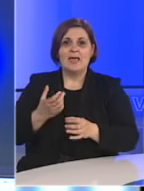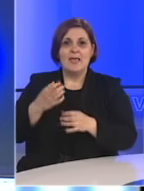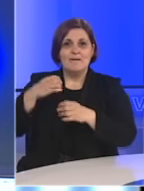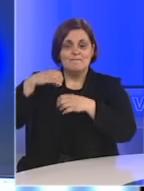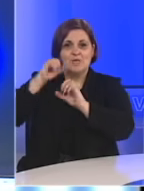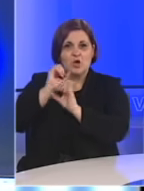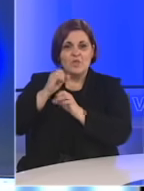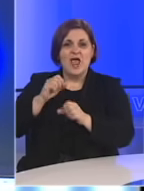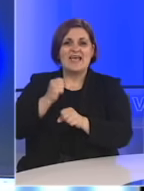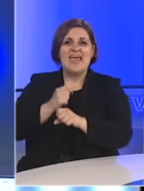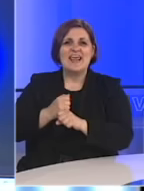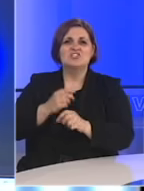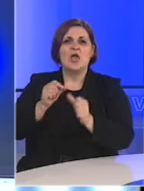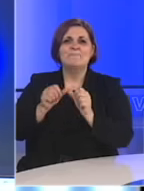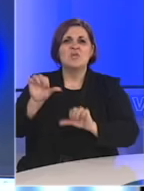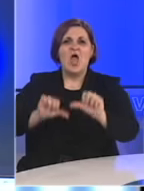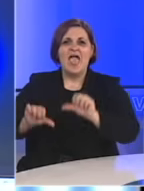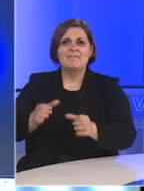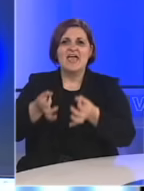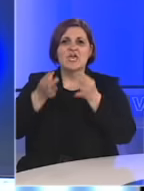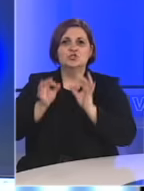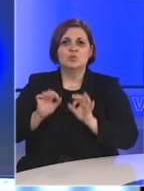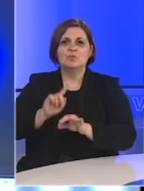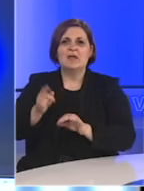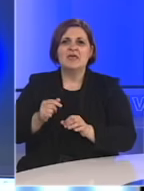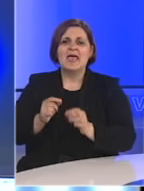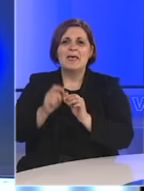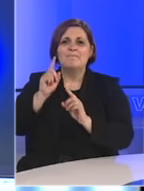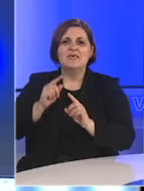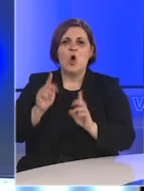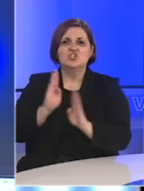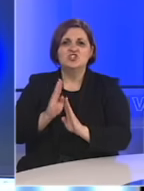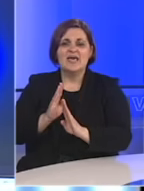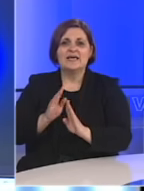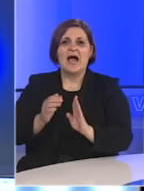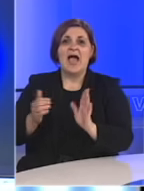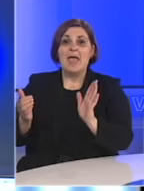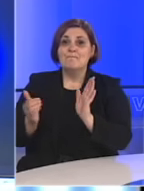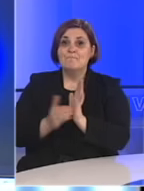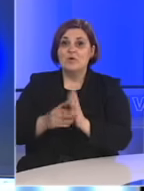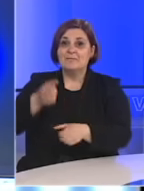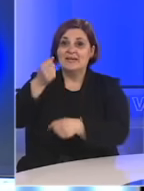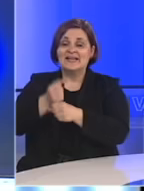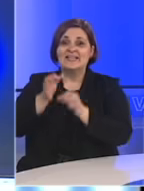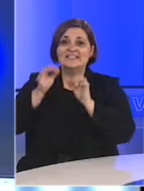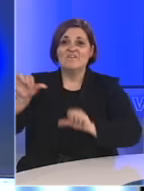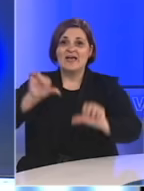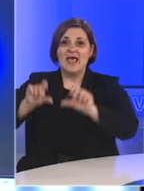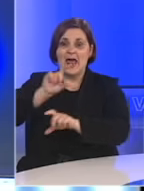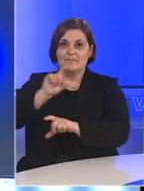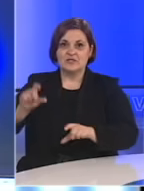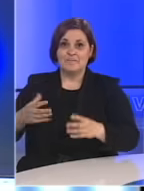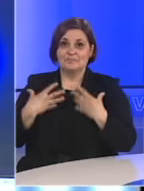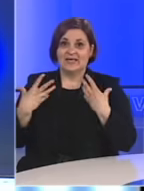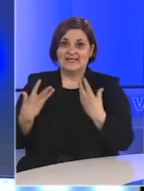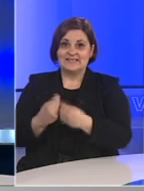biologa, mikrobiologa, genetičara, biohemičara, stručnjaka u oblasti bioinženjeringa, neophodnih za rad svake laboratorije.